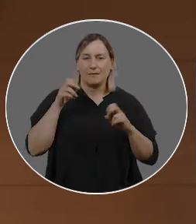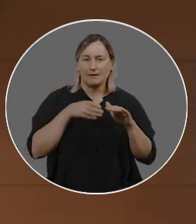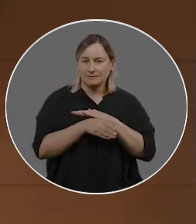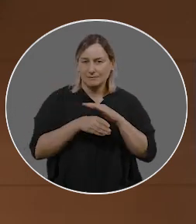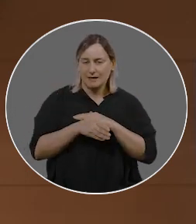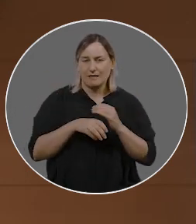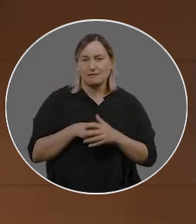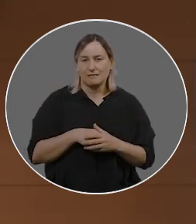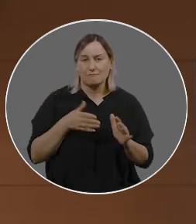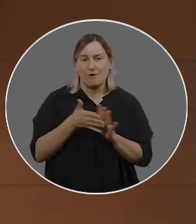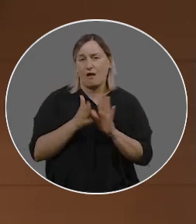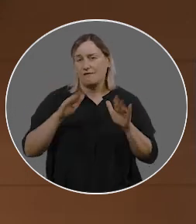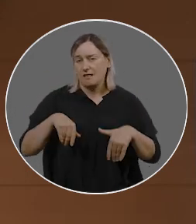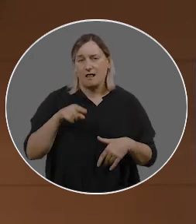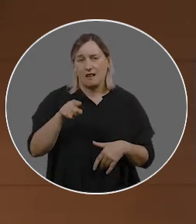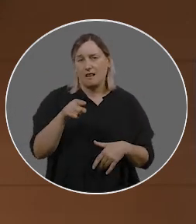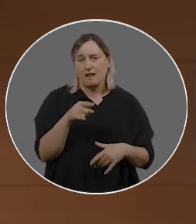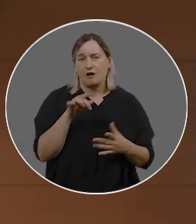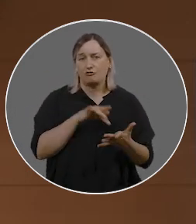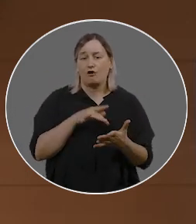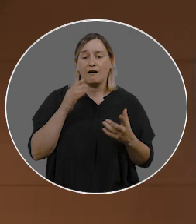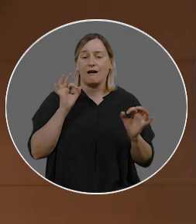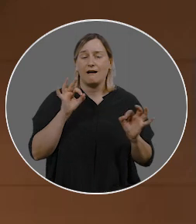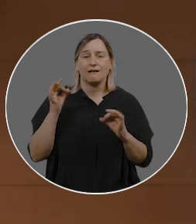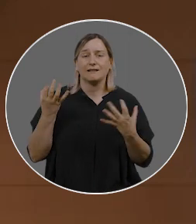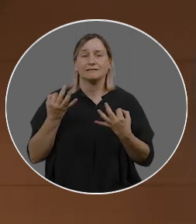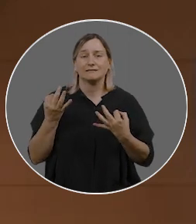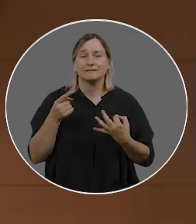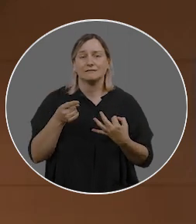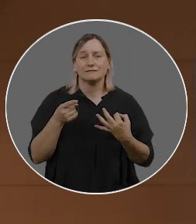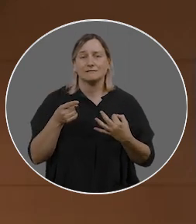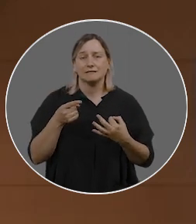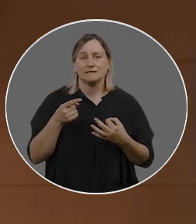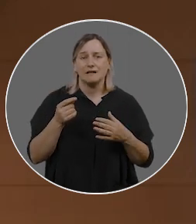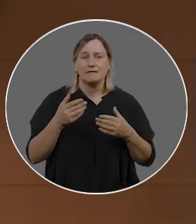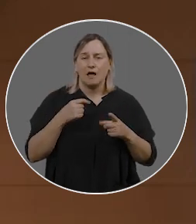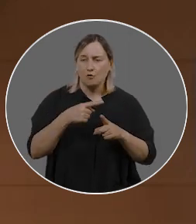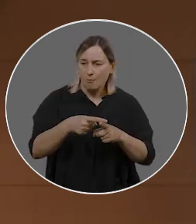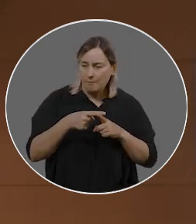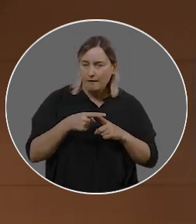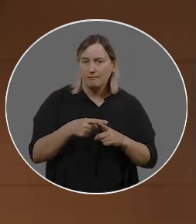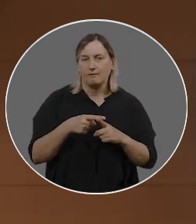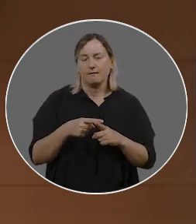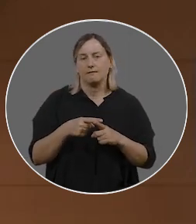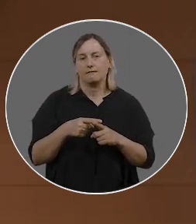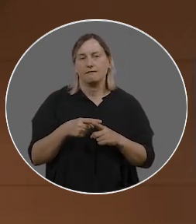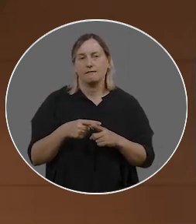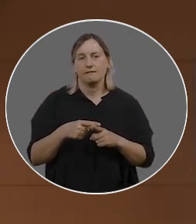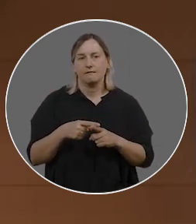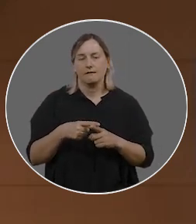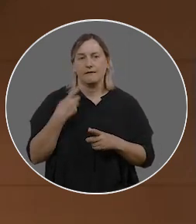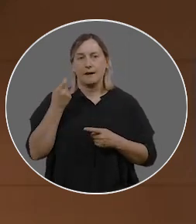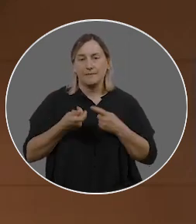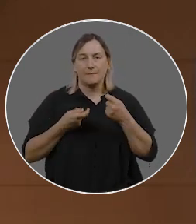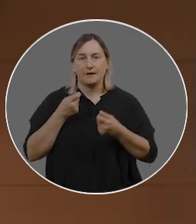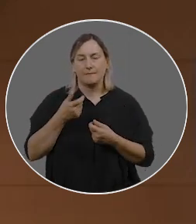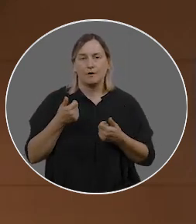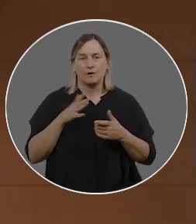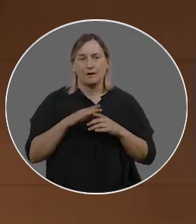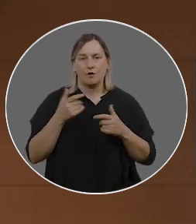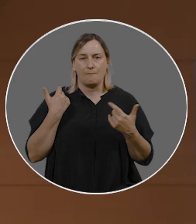d'accessibilitat, perquè al final el que es tracta en aquests espais és això, no? de compartir i de que ens anem posant tots una mica